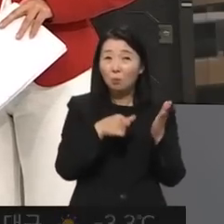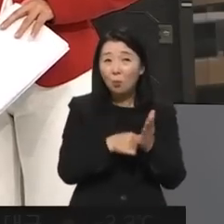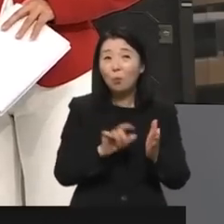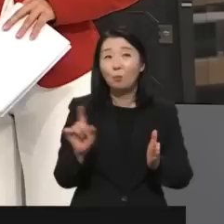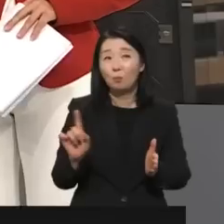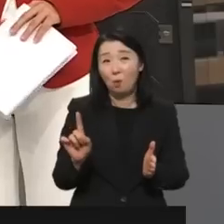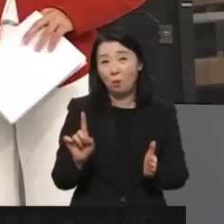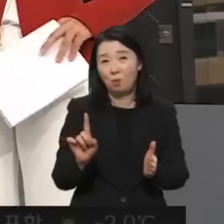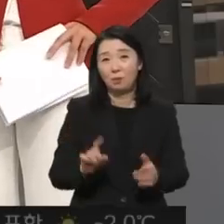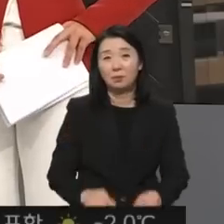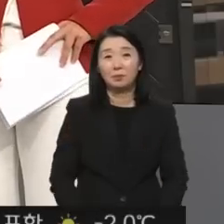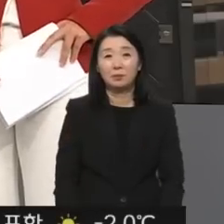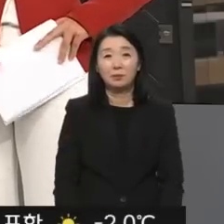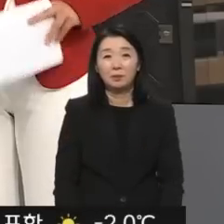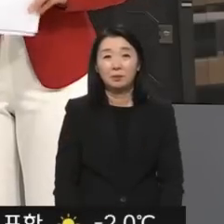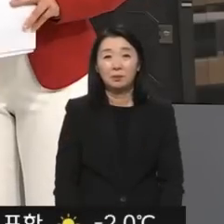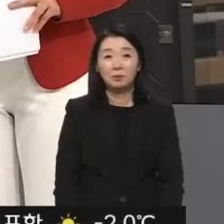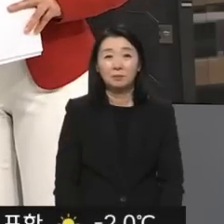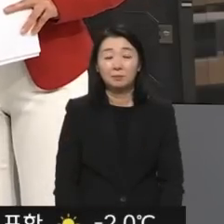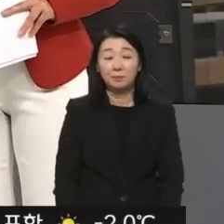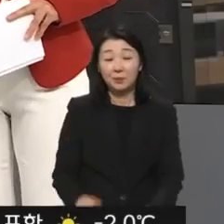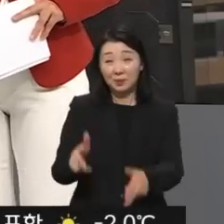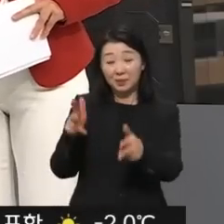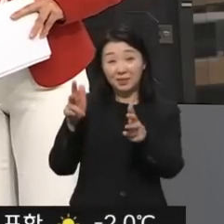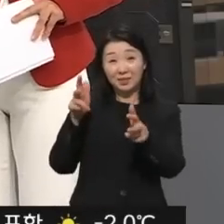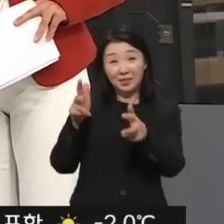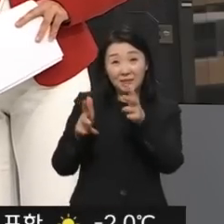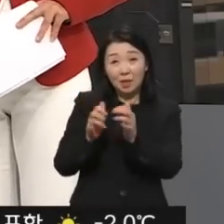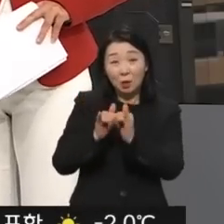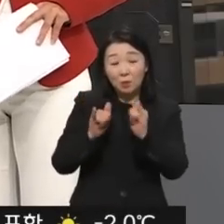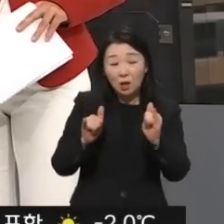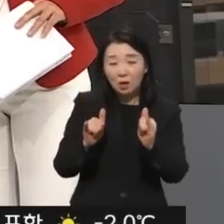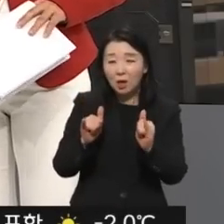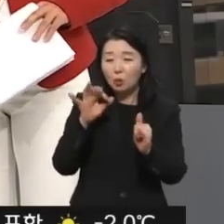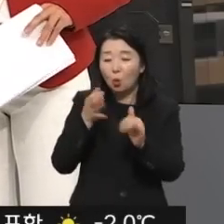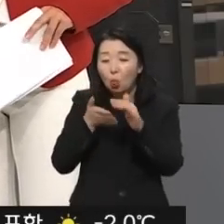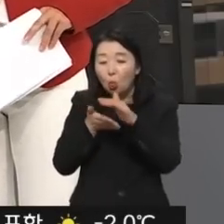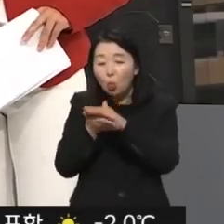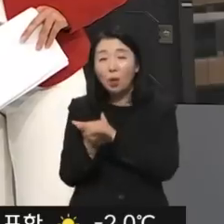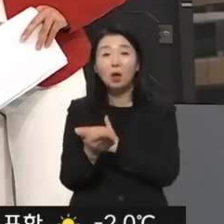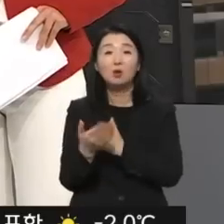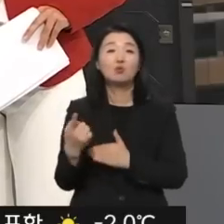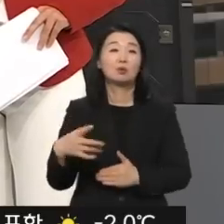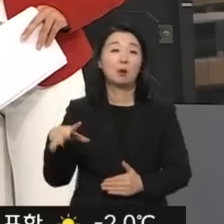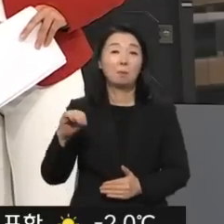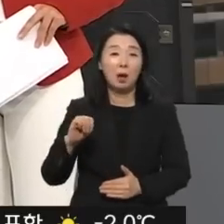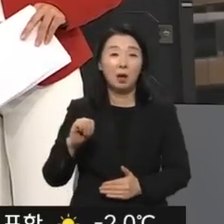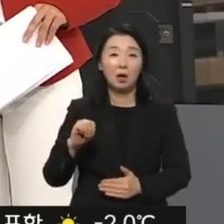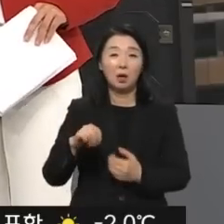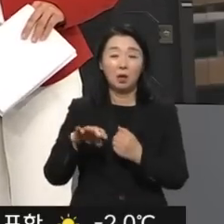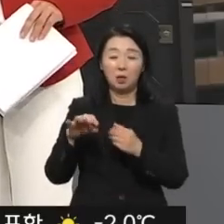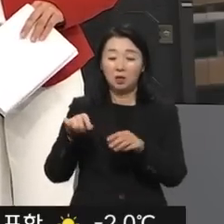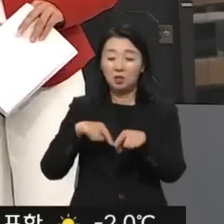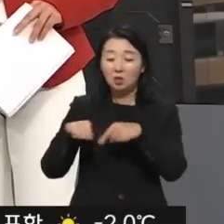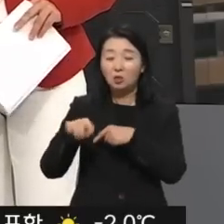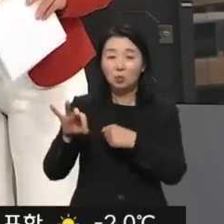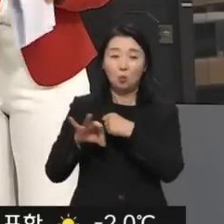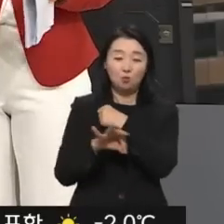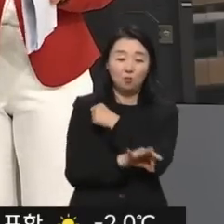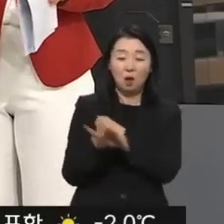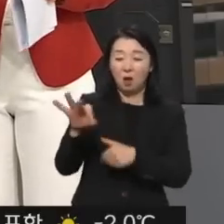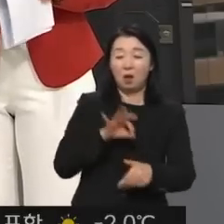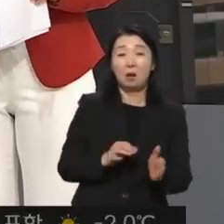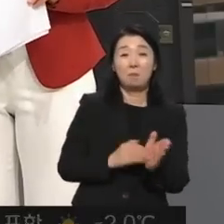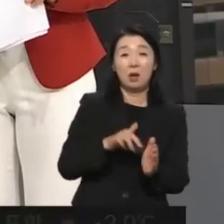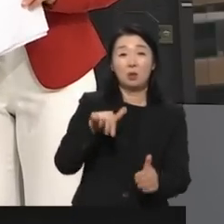듯 보입니다. 사업가에게 뇌물 6천만 원 그리고 불법 정치자금을 수수한 혐의를 받는 노 의원은